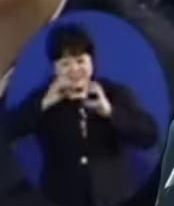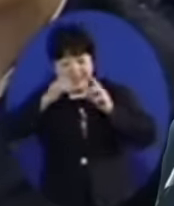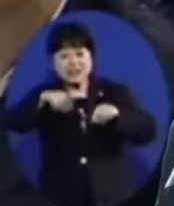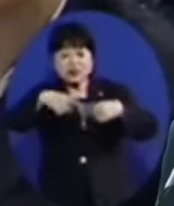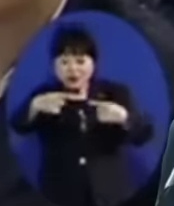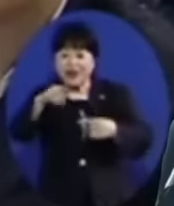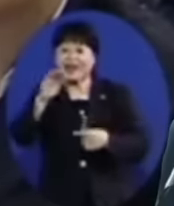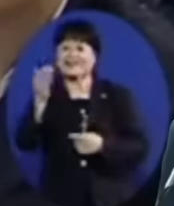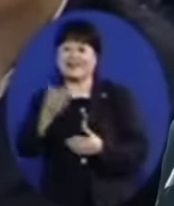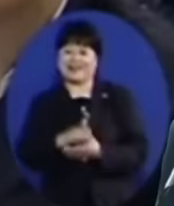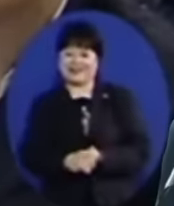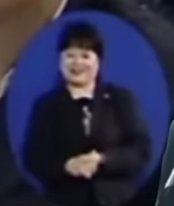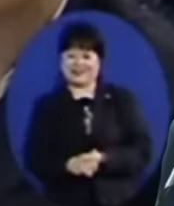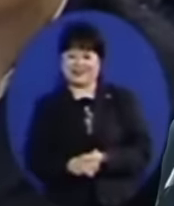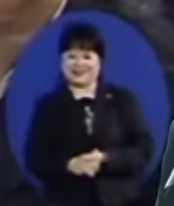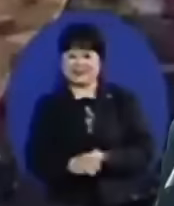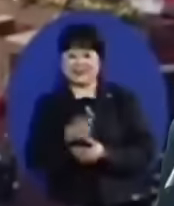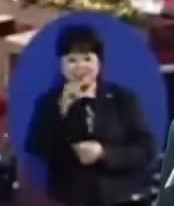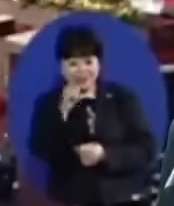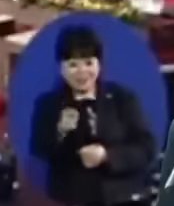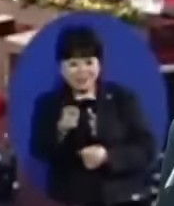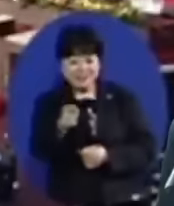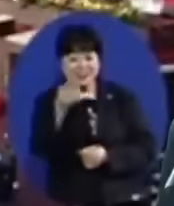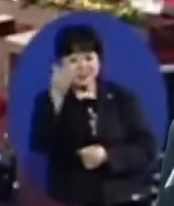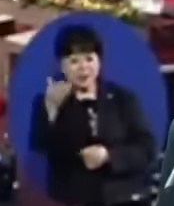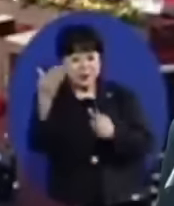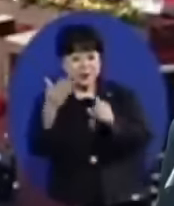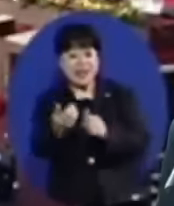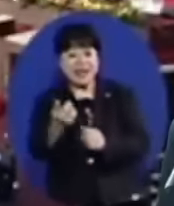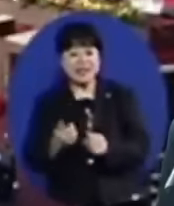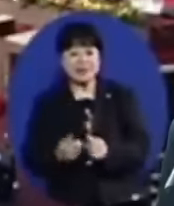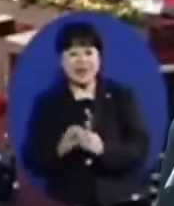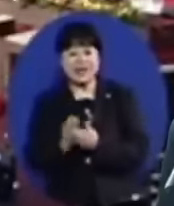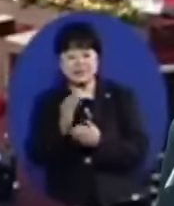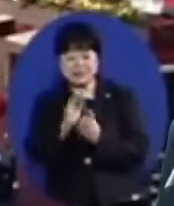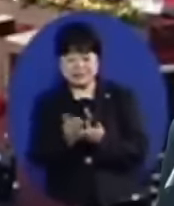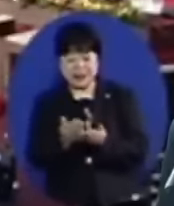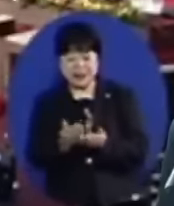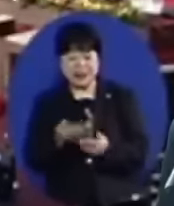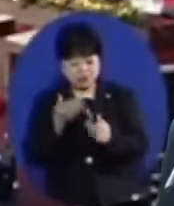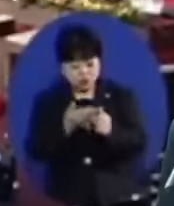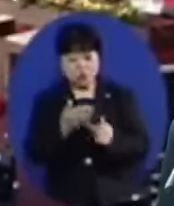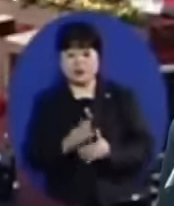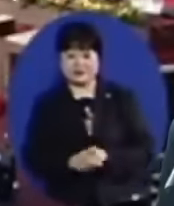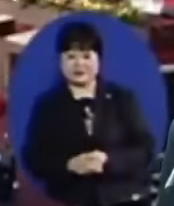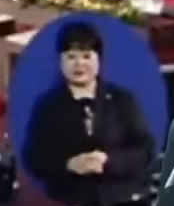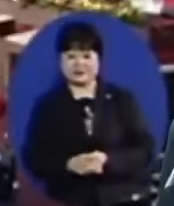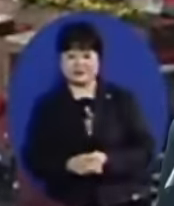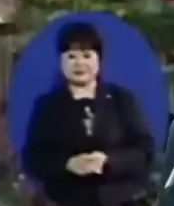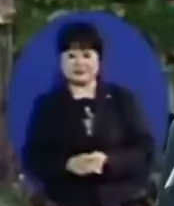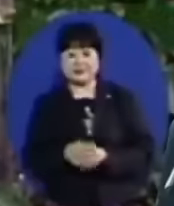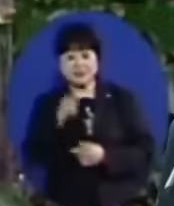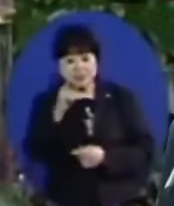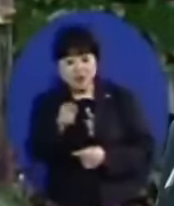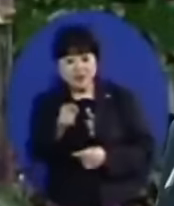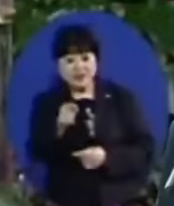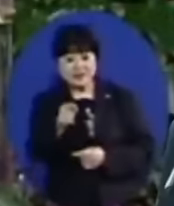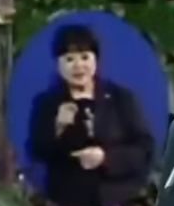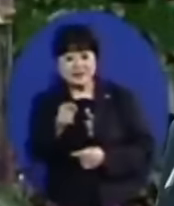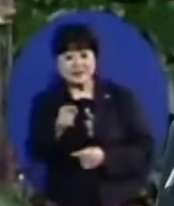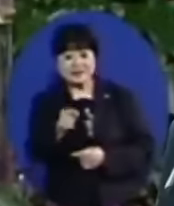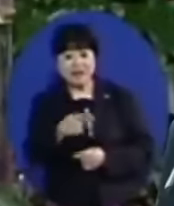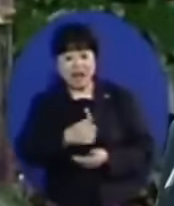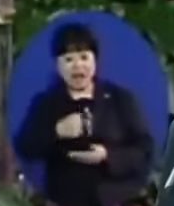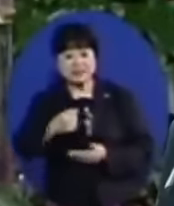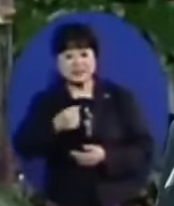들어가야만 되는 것입니다. 그것이 여러분에게 이미 성경에 주어졌은 것입니다. 그것을